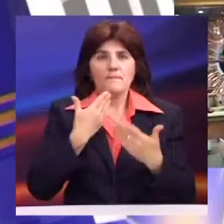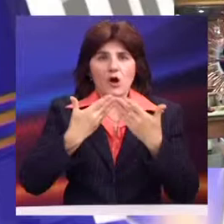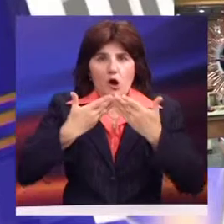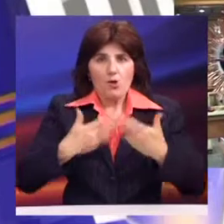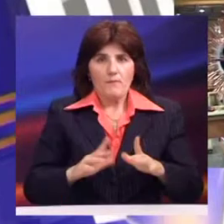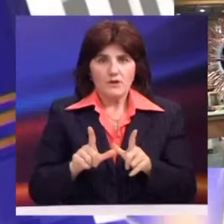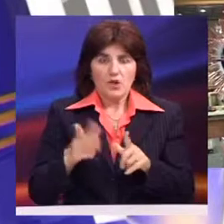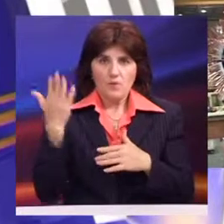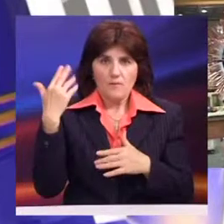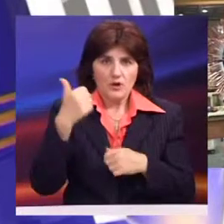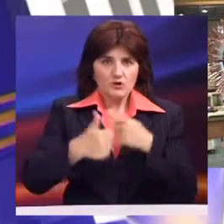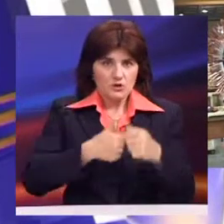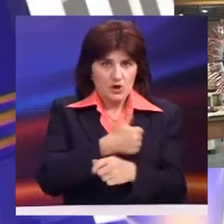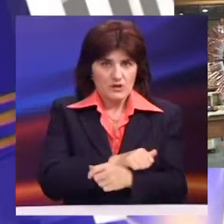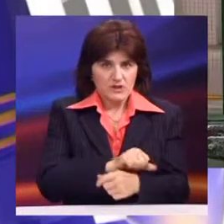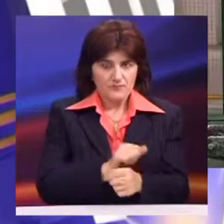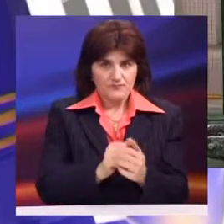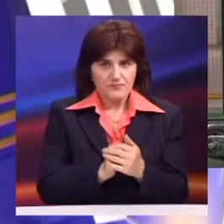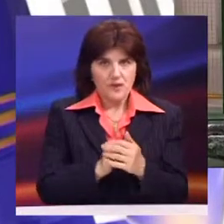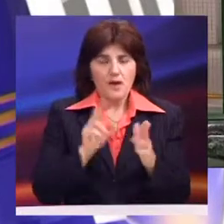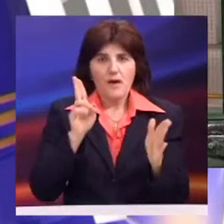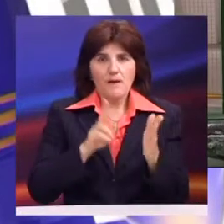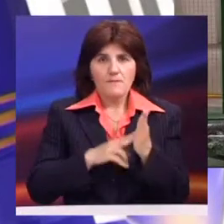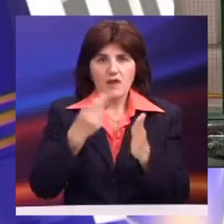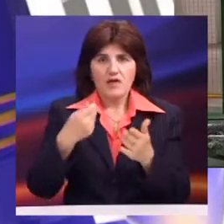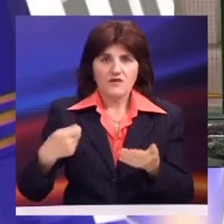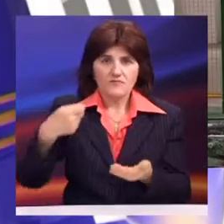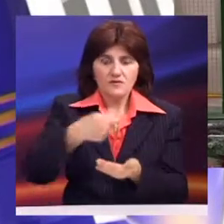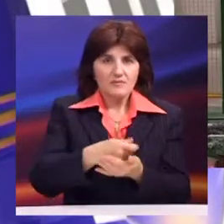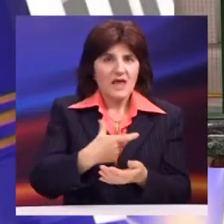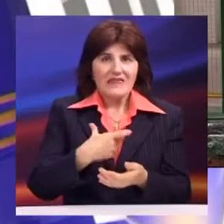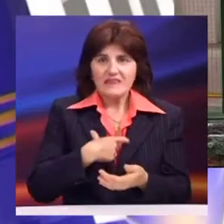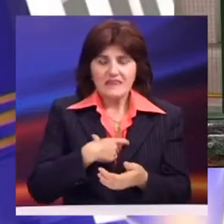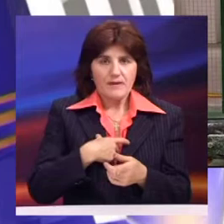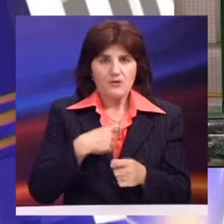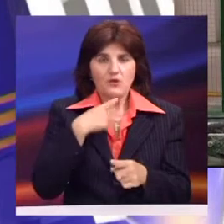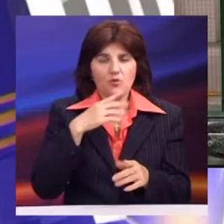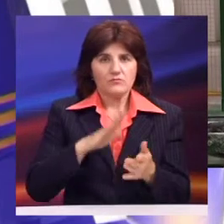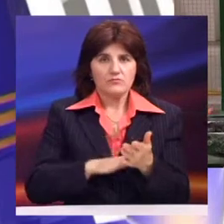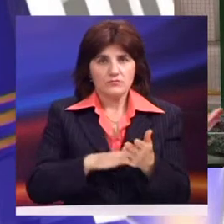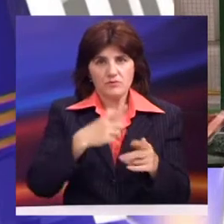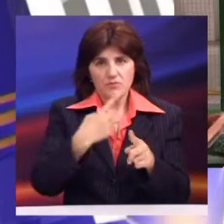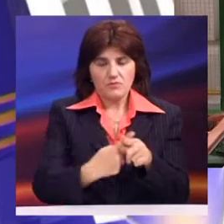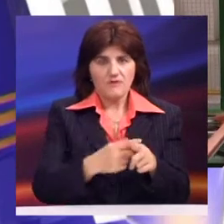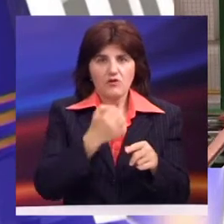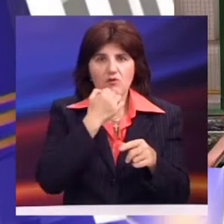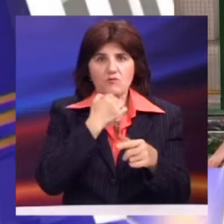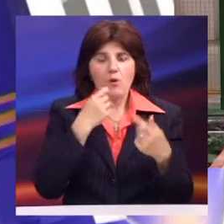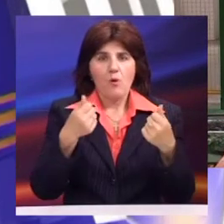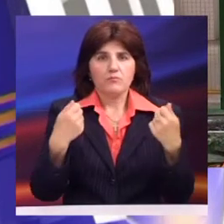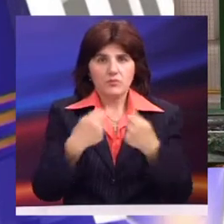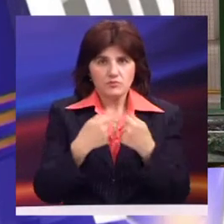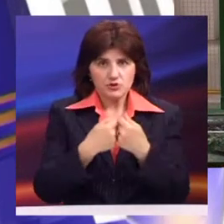u poslovanju u prethodnoj radnoj godini. Zatim pravo na subvenciju ne mogu da ostvare direktni i indirektni korisnici